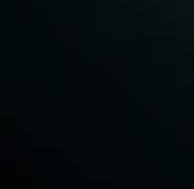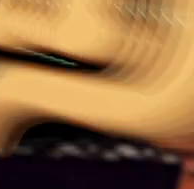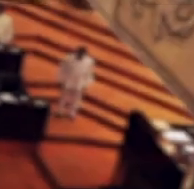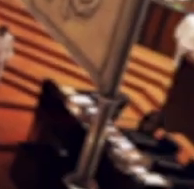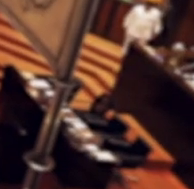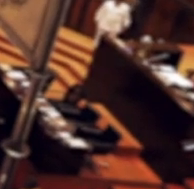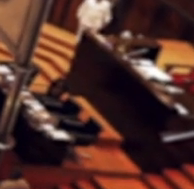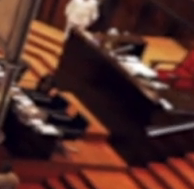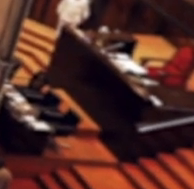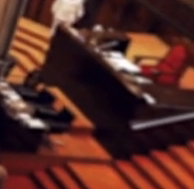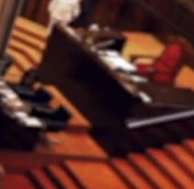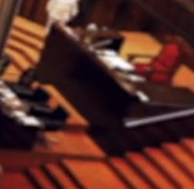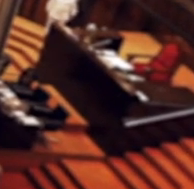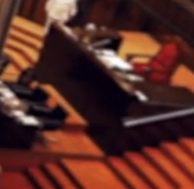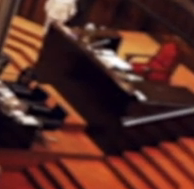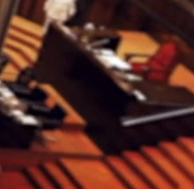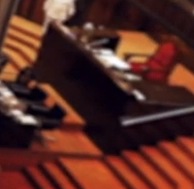අය.